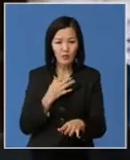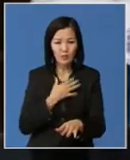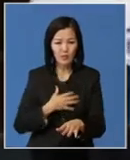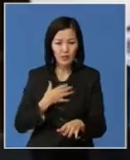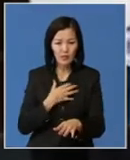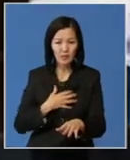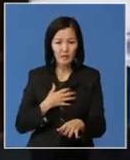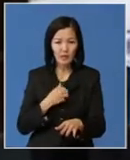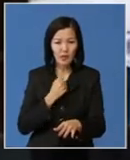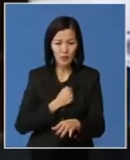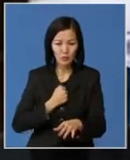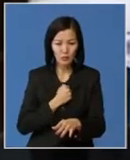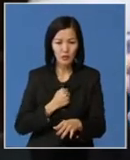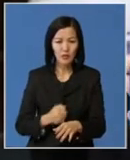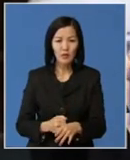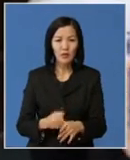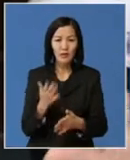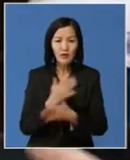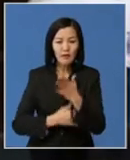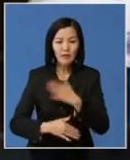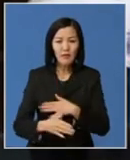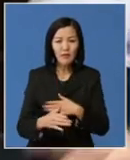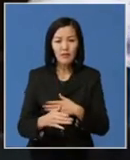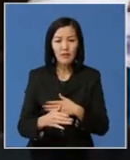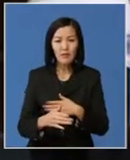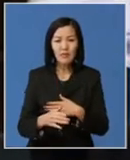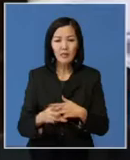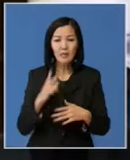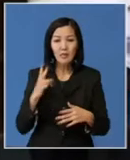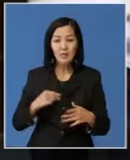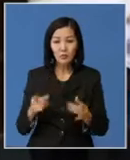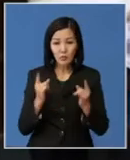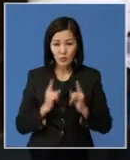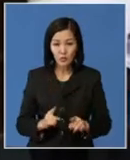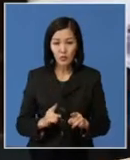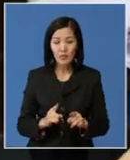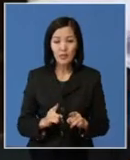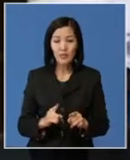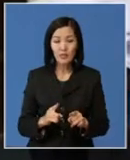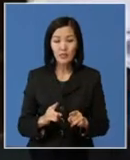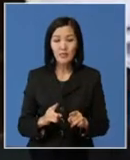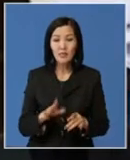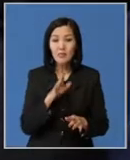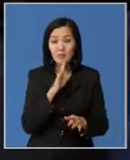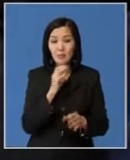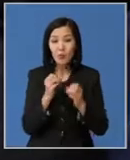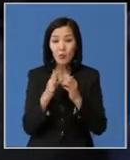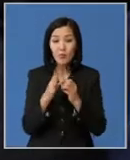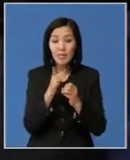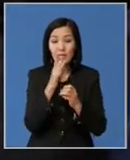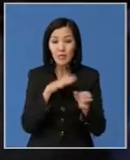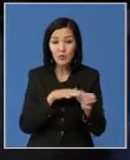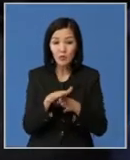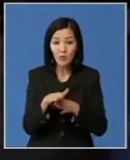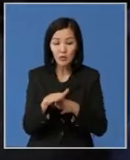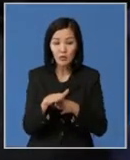вот помню, барбаймыз, бірге келеді ана қызым, мен содан бер тұрып. Ана қызы 15-ке келді. 15-ке келді міне. Кафежді қалашық